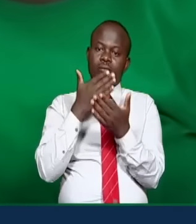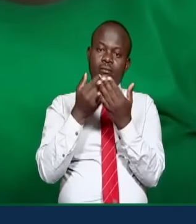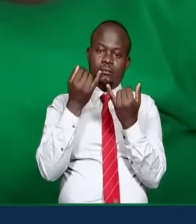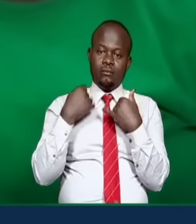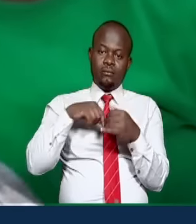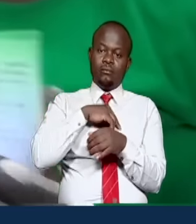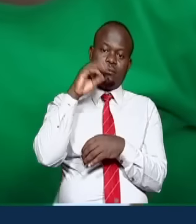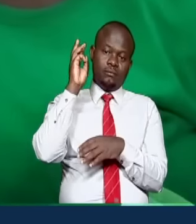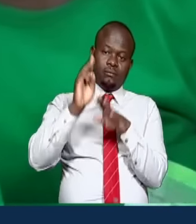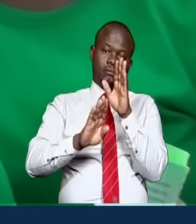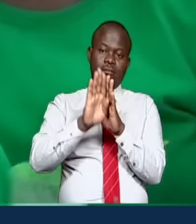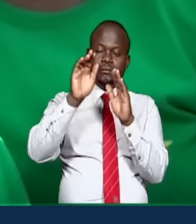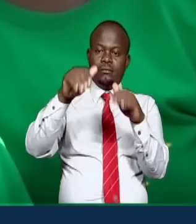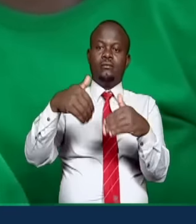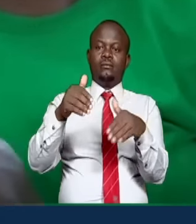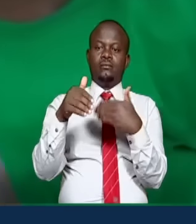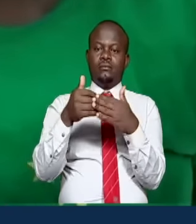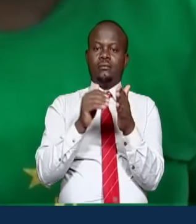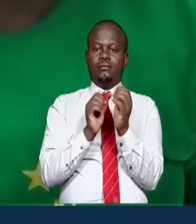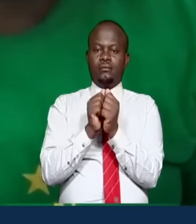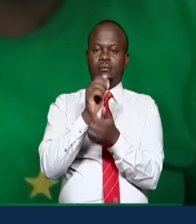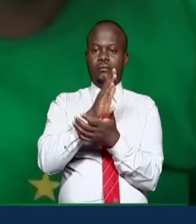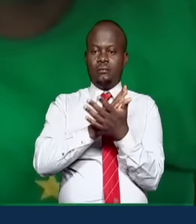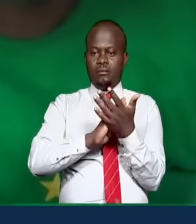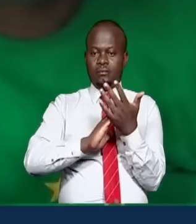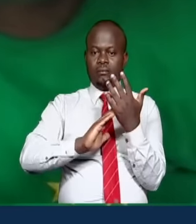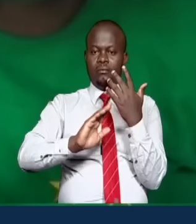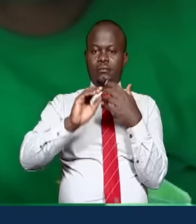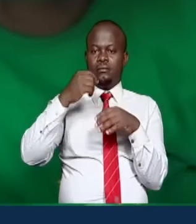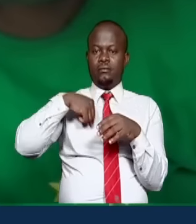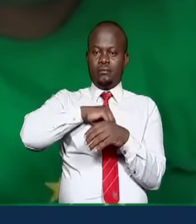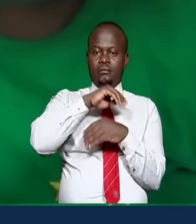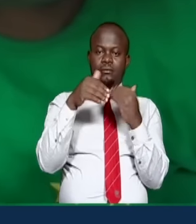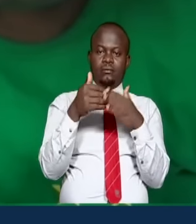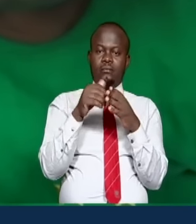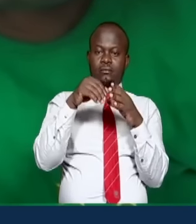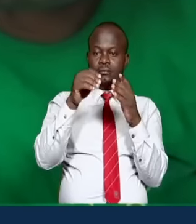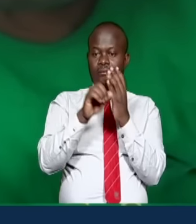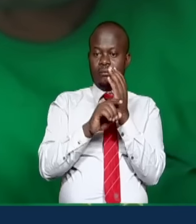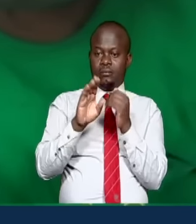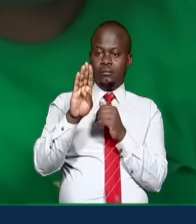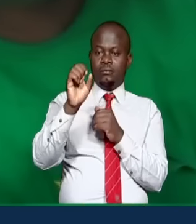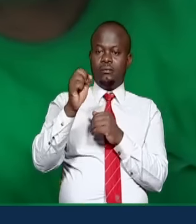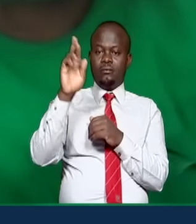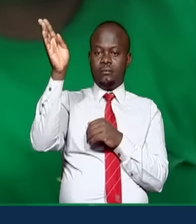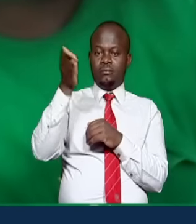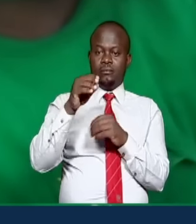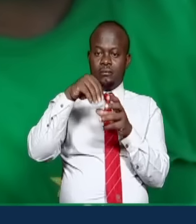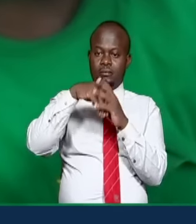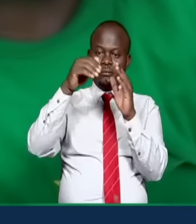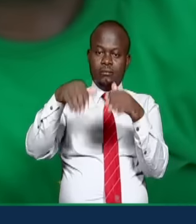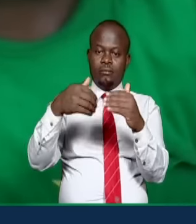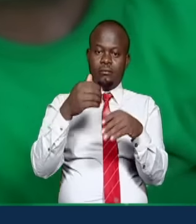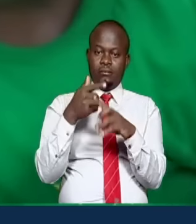ko bazateza imbere ubuhinzi, kandi muri bimwe mu bitugize twebwe nko muri aka karere ka Bugesera harimo